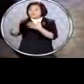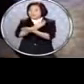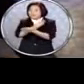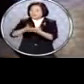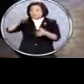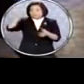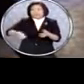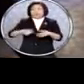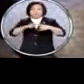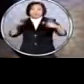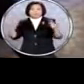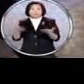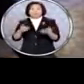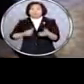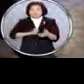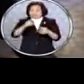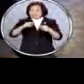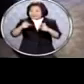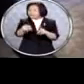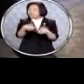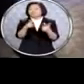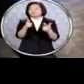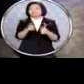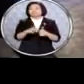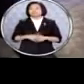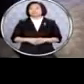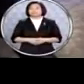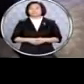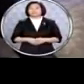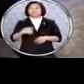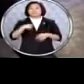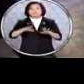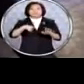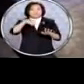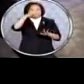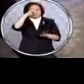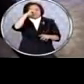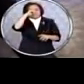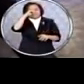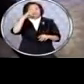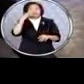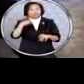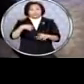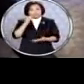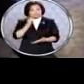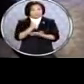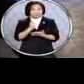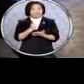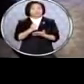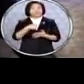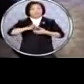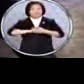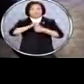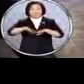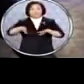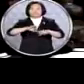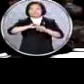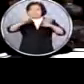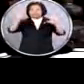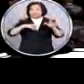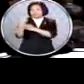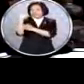是这些都不是司法改革。那么我也期待在我们当选之后会跟各界一起来努